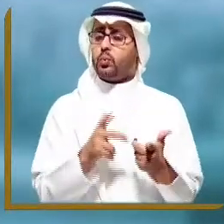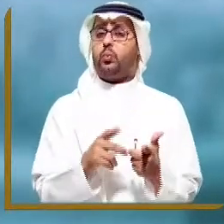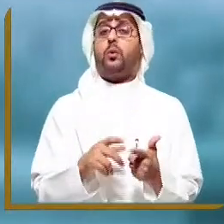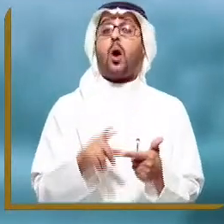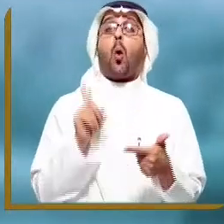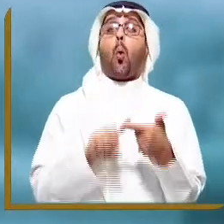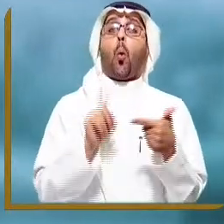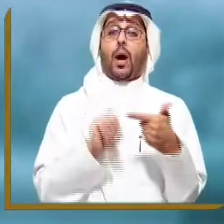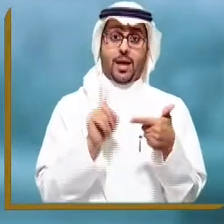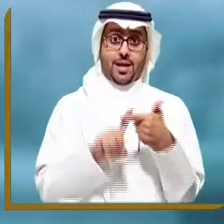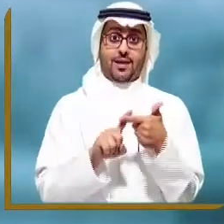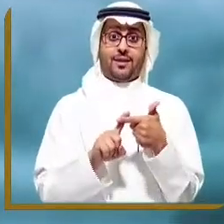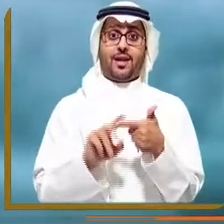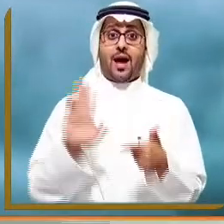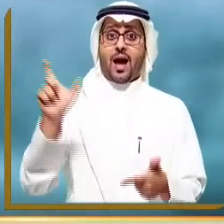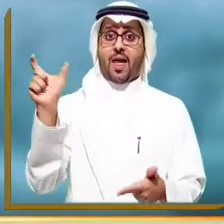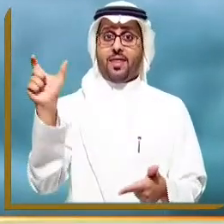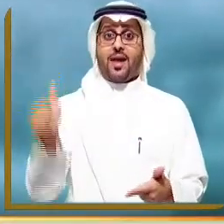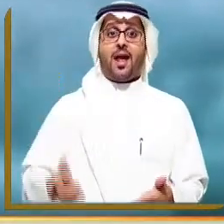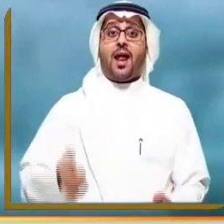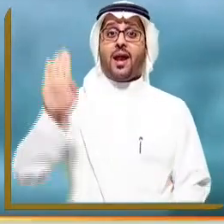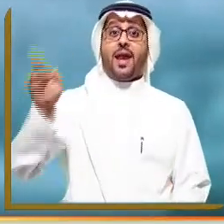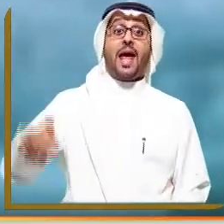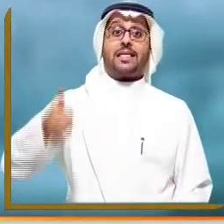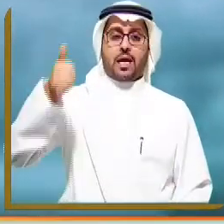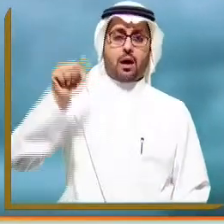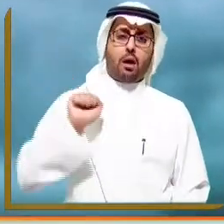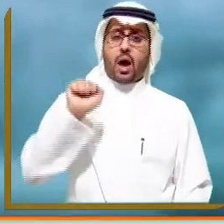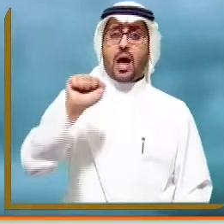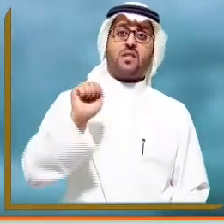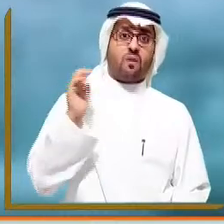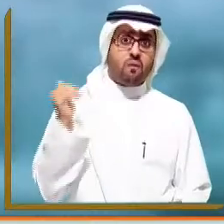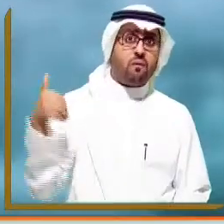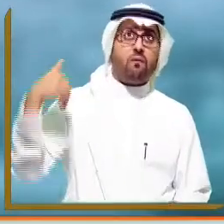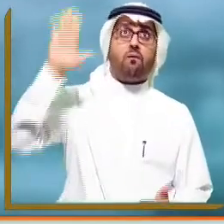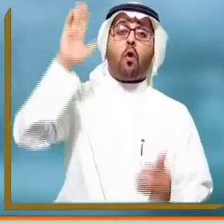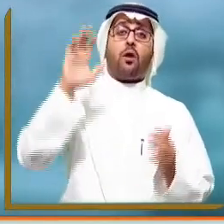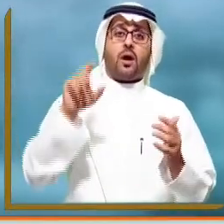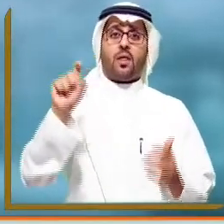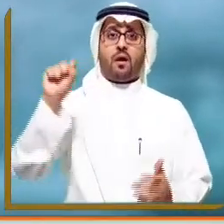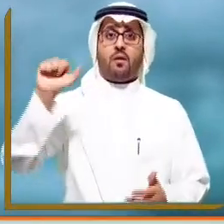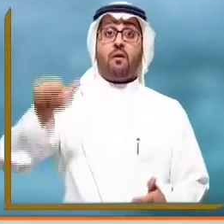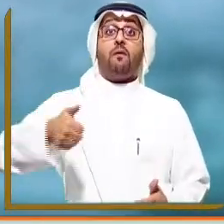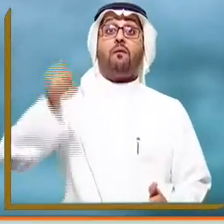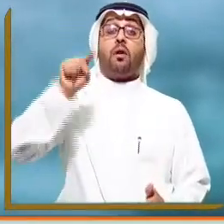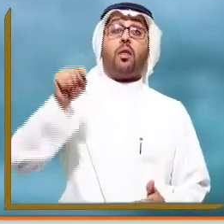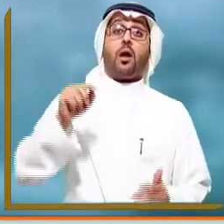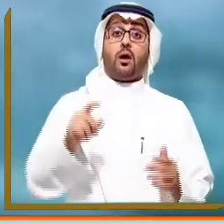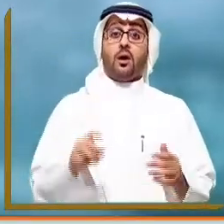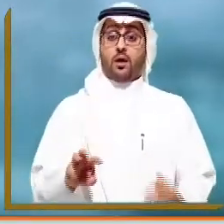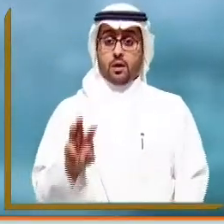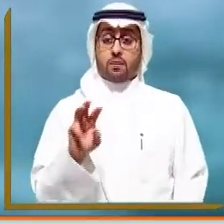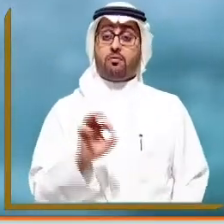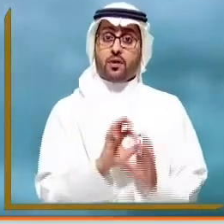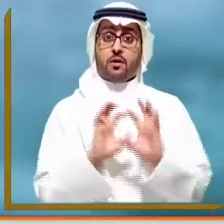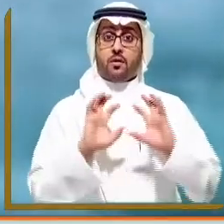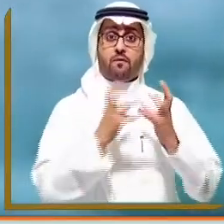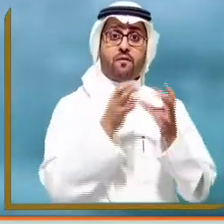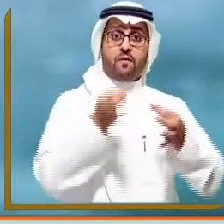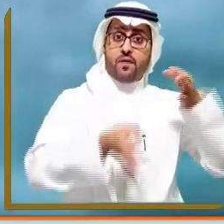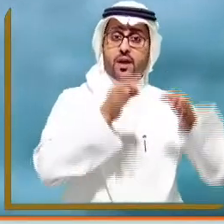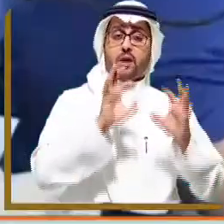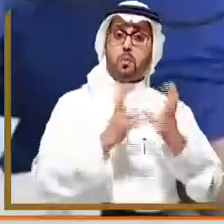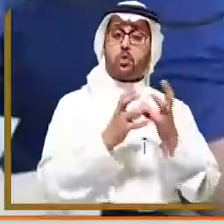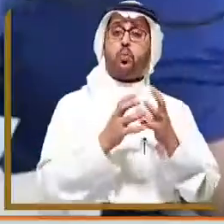أفادت إدارة الطيران والفضاء الأمريكية ناسا أن فريقاً من 4 رواد وصلوا إلى محطة الفضاء الدولية